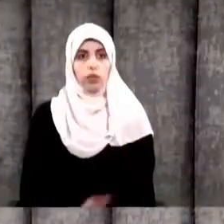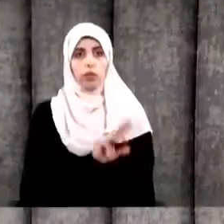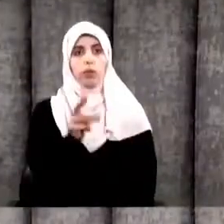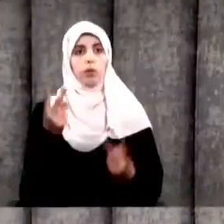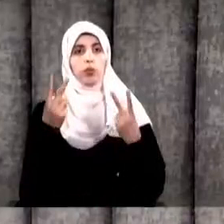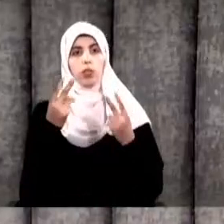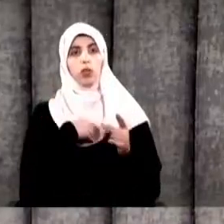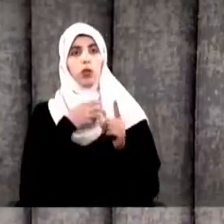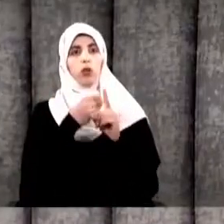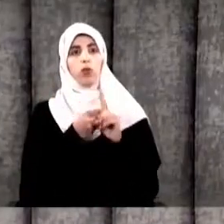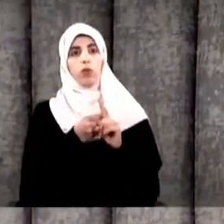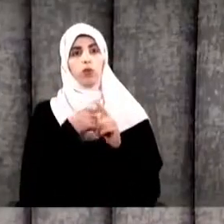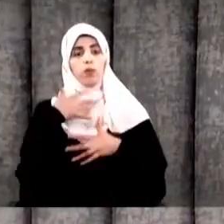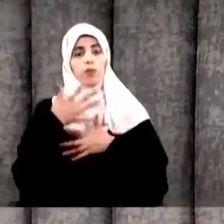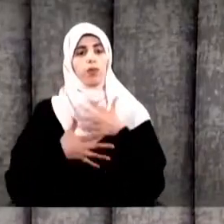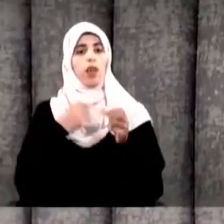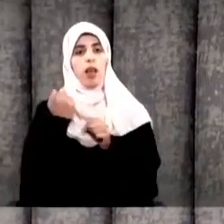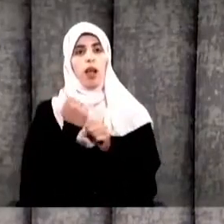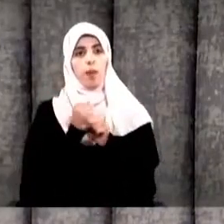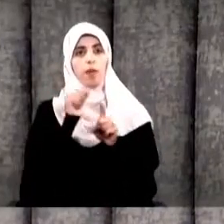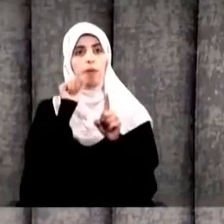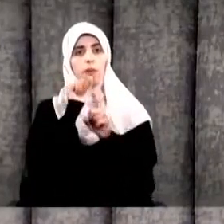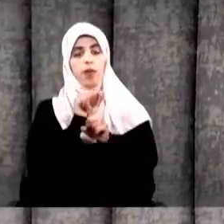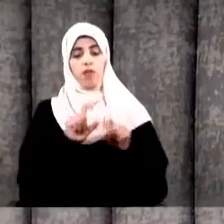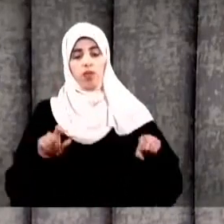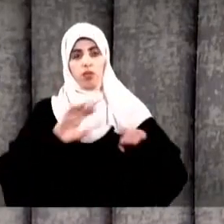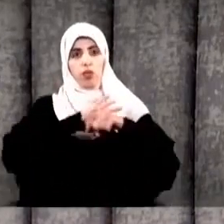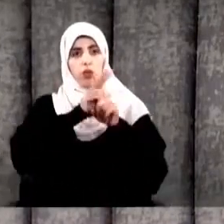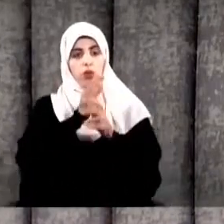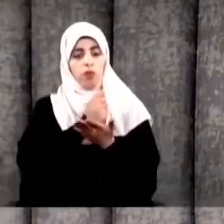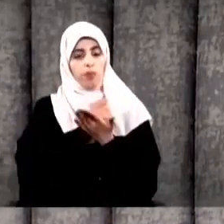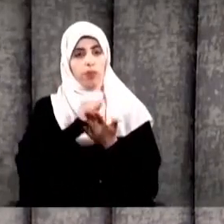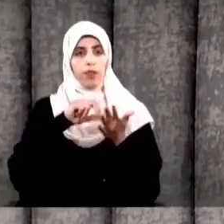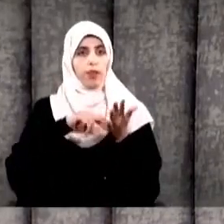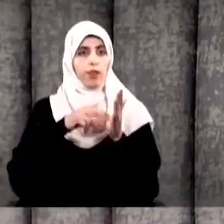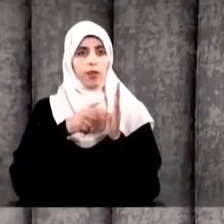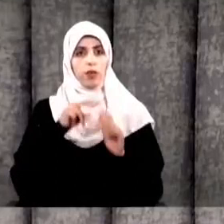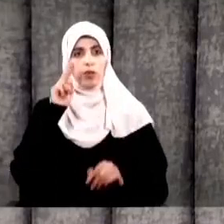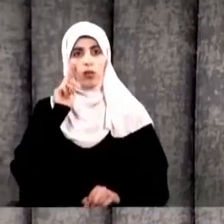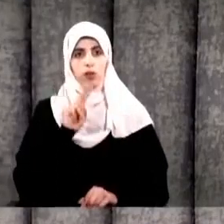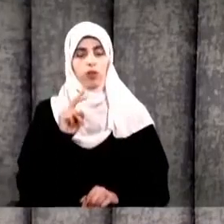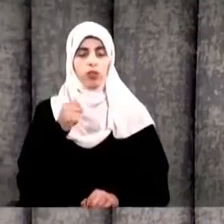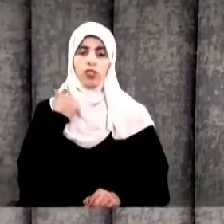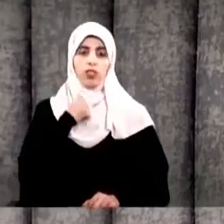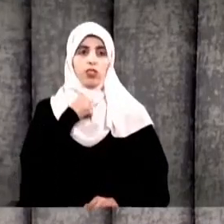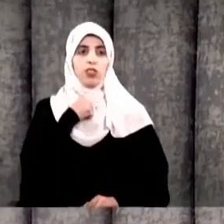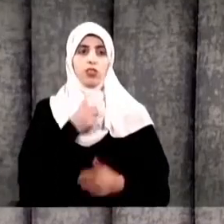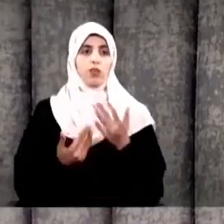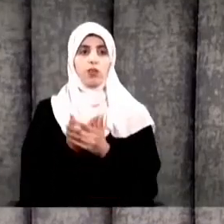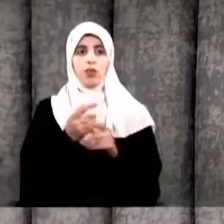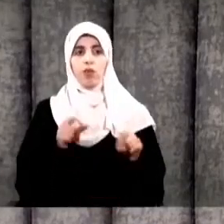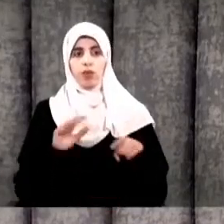مشاهدينا الأحباء، فيما يسارع العالم للقضاء على وباء كورونا المستجد، ظهرت هناك سلالات جديدة